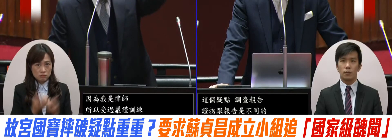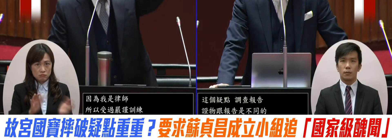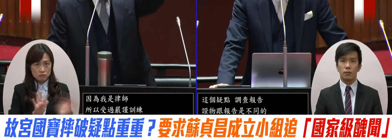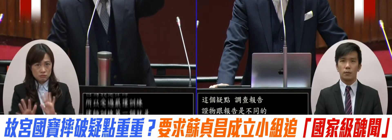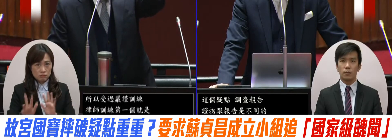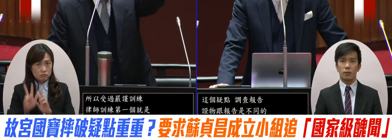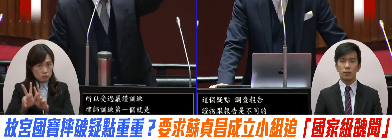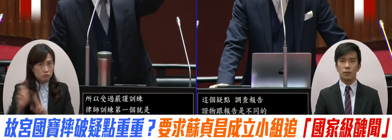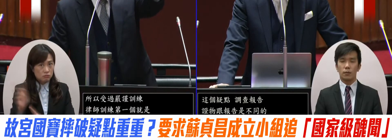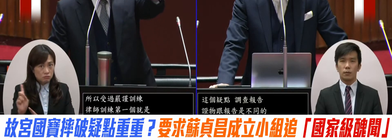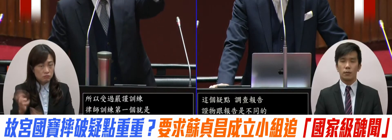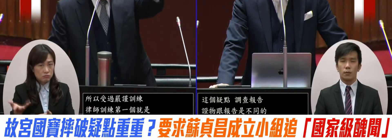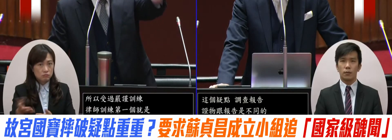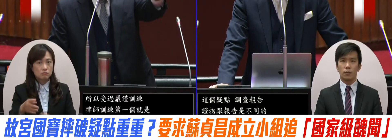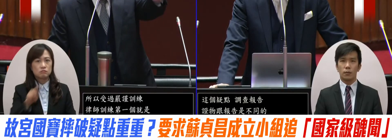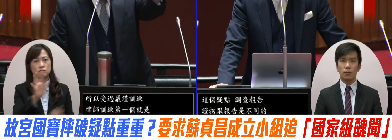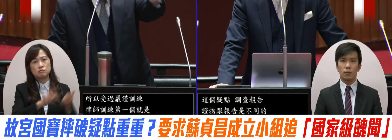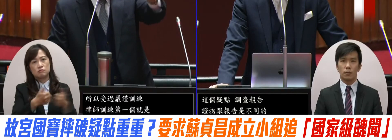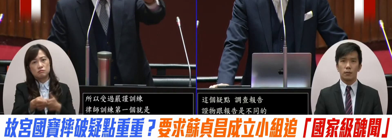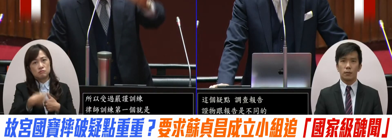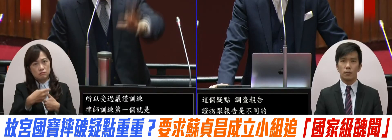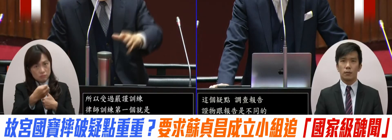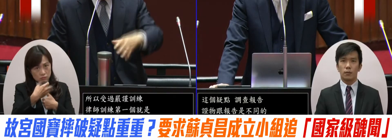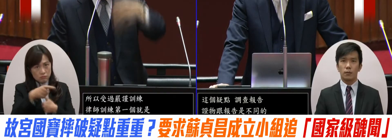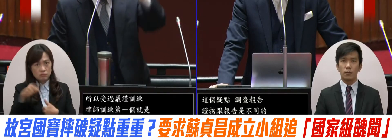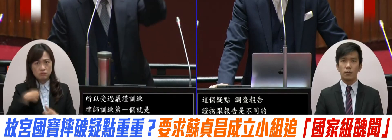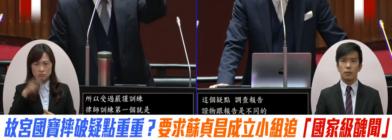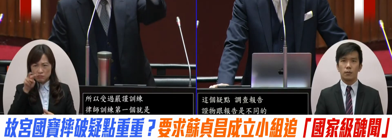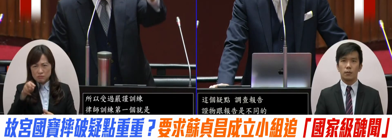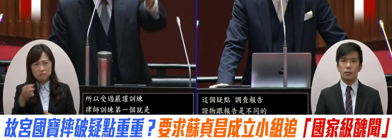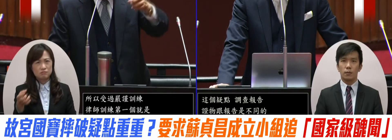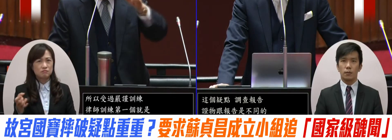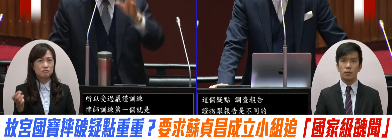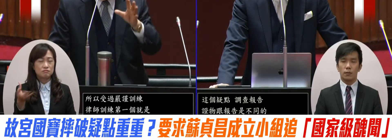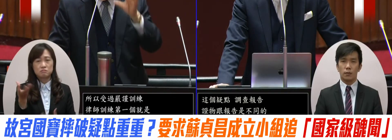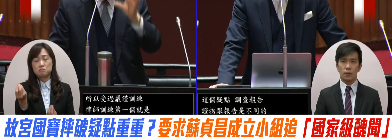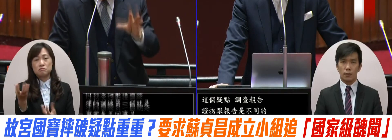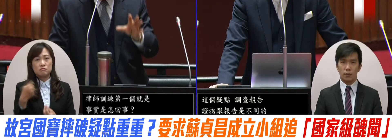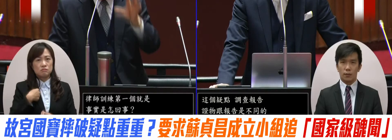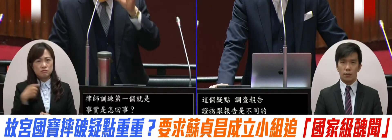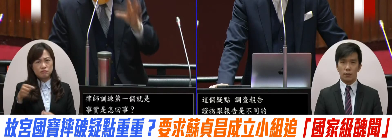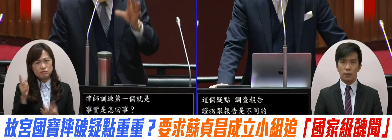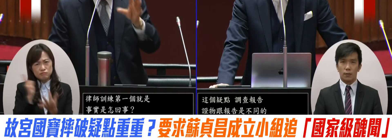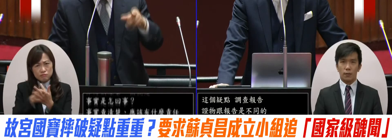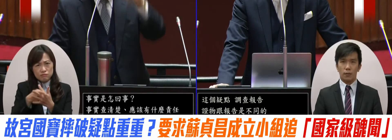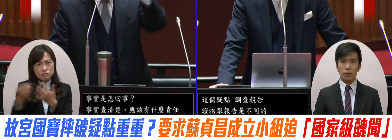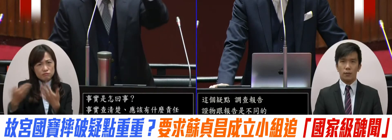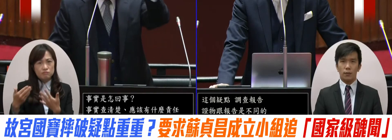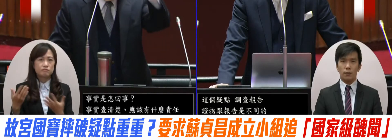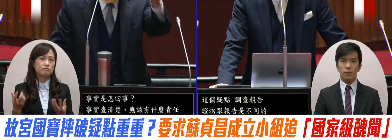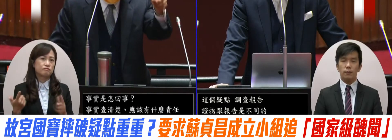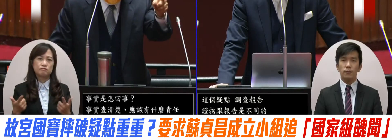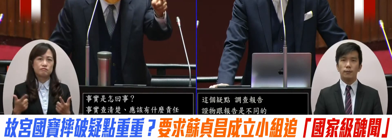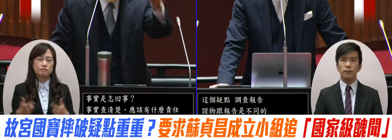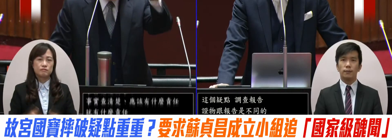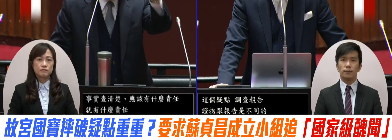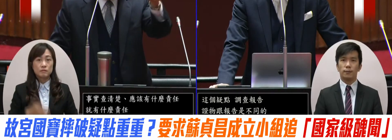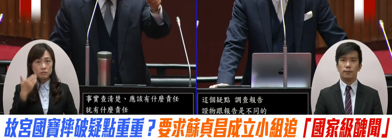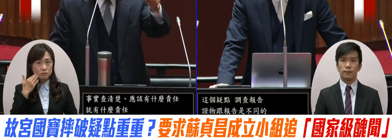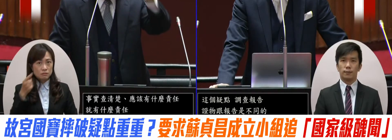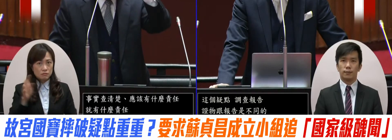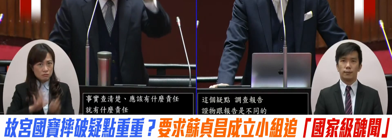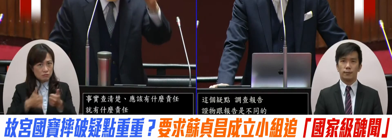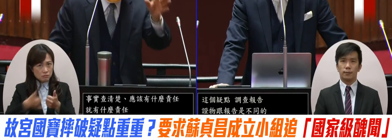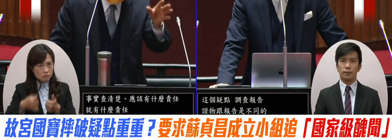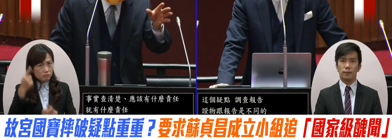教，因为我完全没有看到这种东西等等，也对这个并不是那么了解，所以如果委员觉得他的